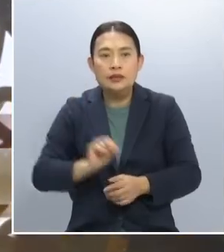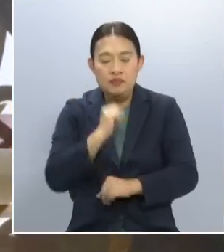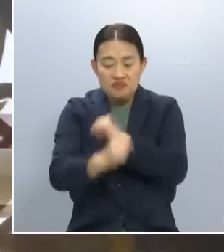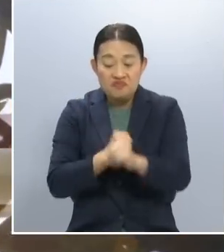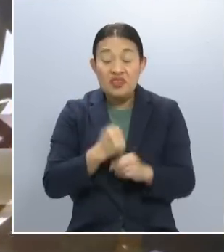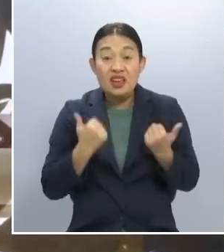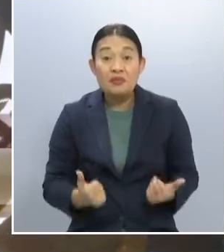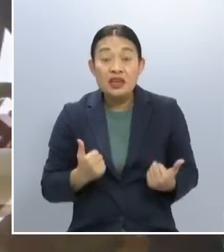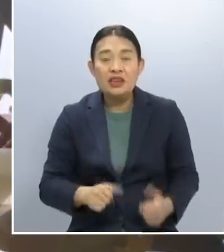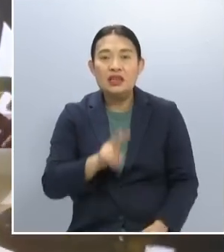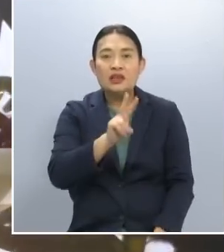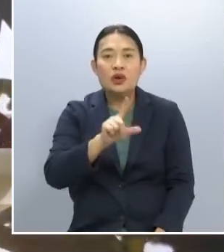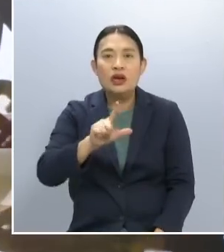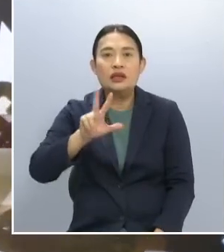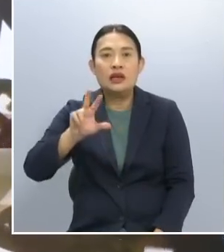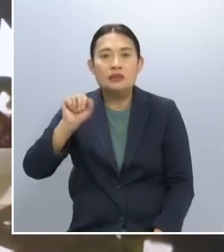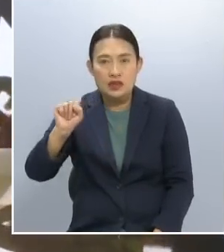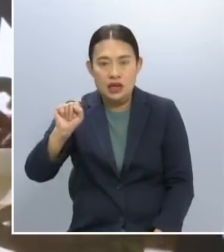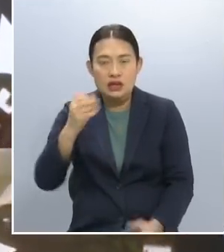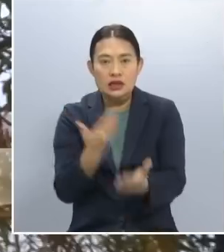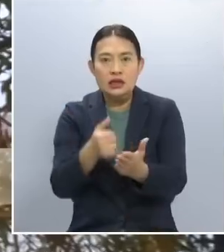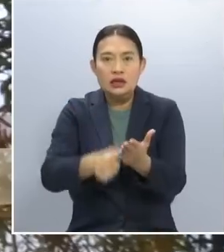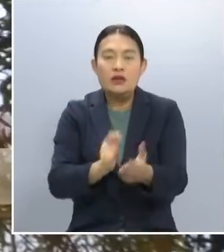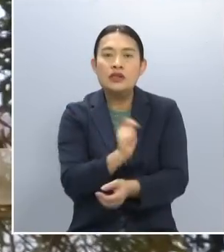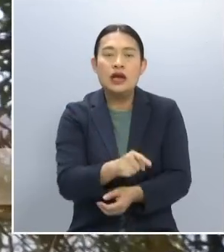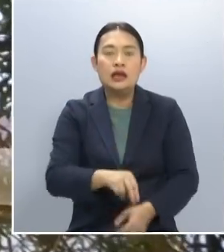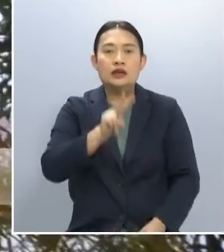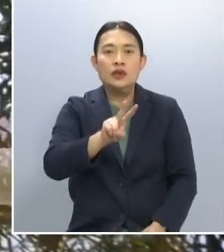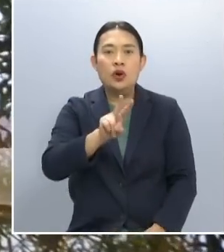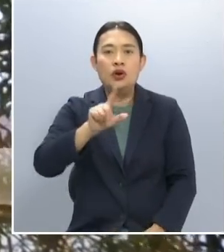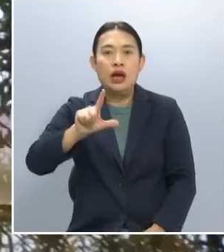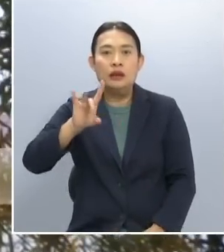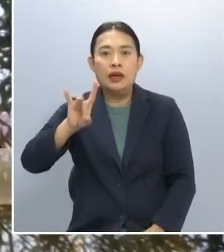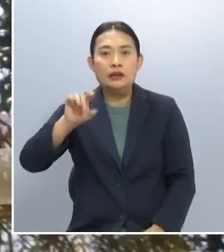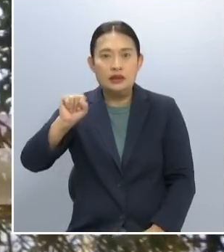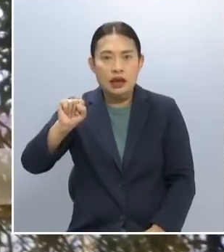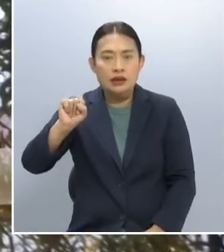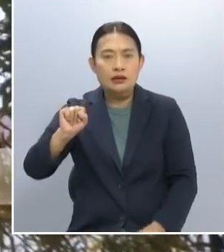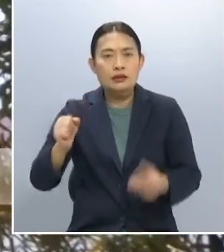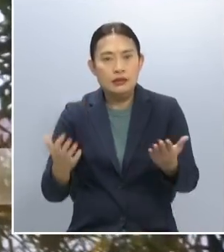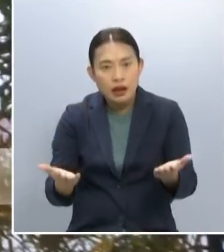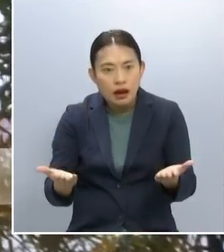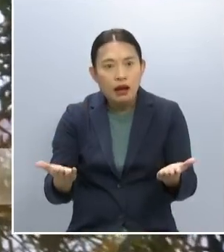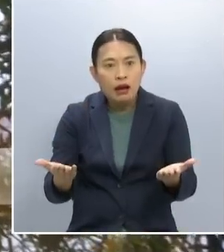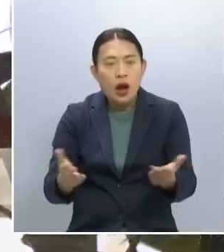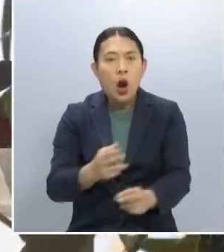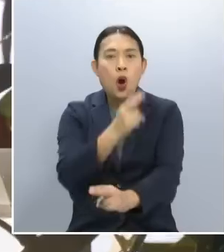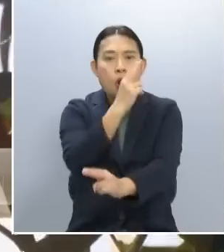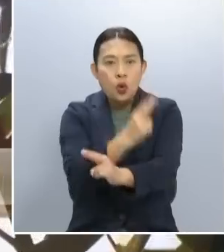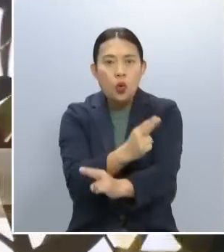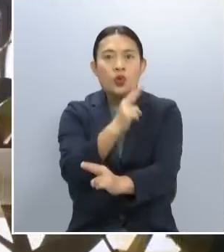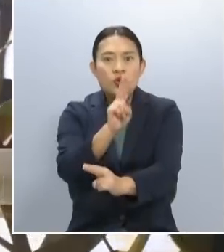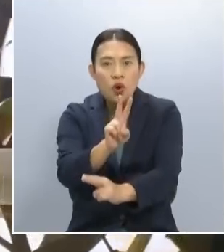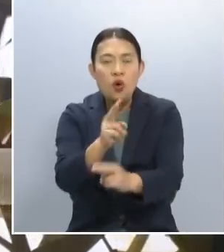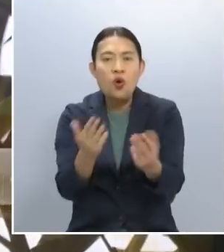ขยับเป็น 2ล้าน 3บินล่าสุด 2ล้าน 8อันนี้ต้องเรียกว่าเท่าตัวครับท่านผู้ชม